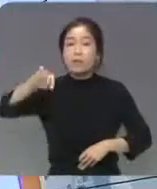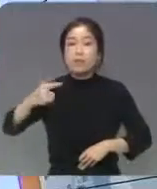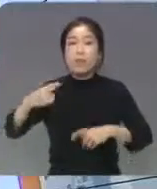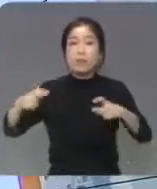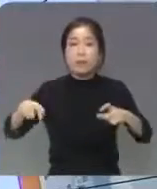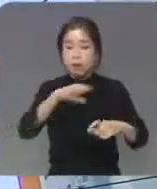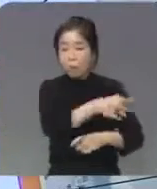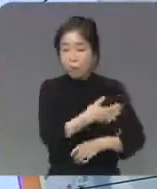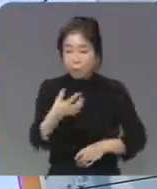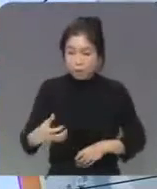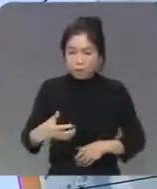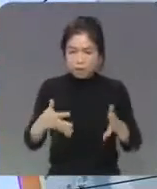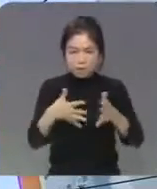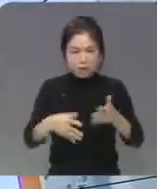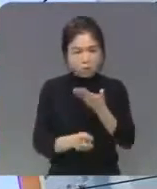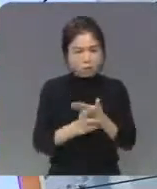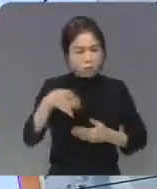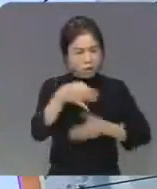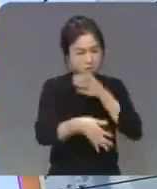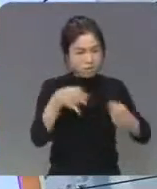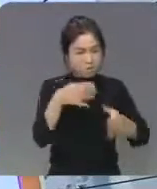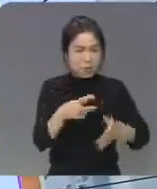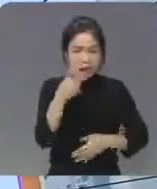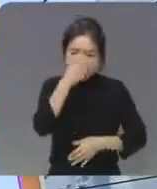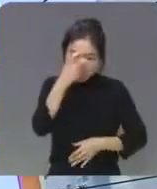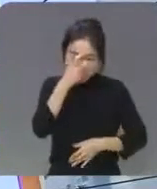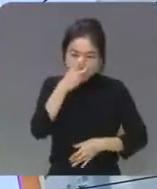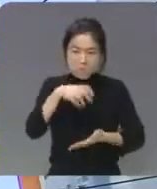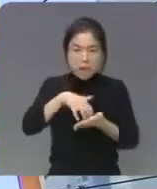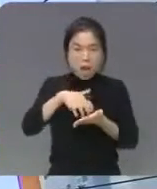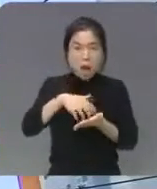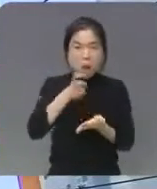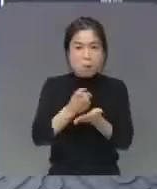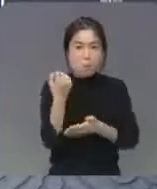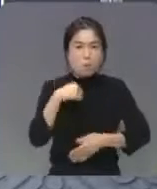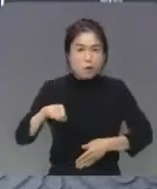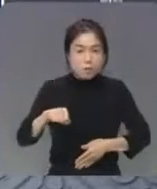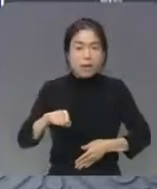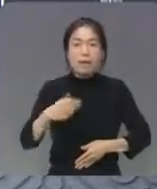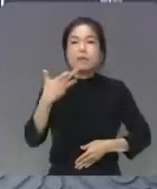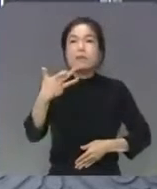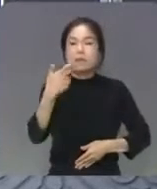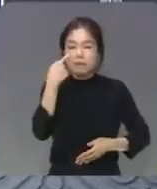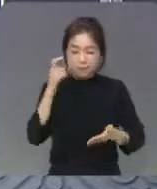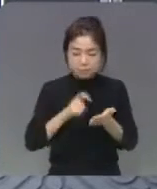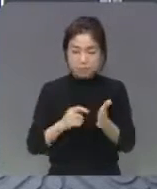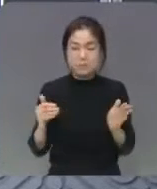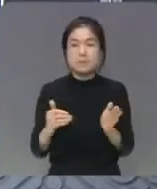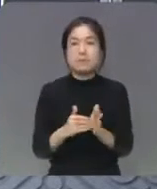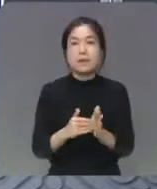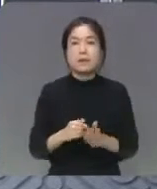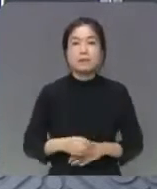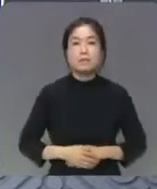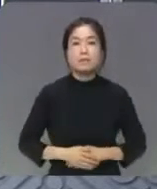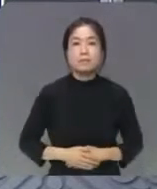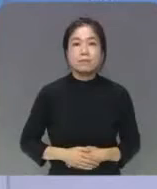등에서 부동산 불법 거래 단속을 벌여 7 월에 위반 등 18권 을 첫 발했습니다